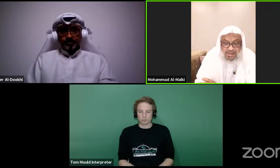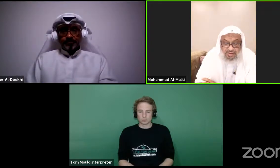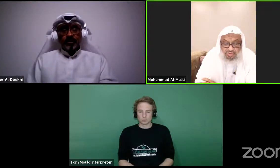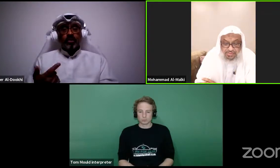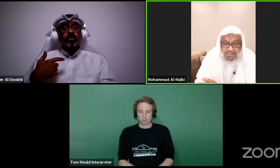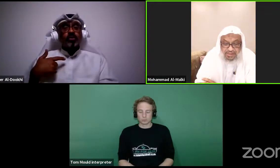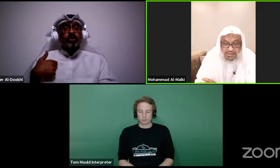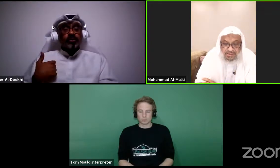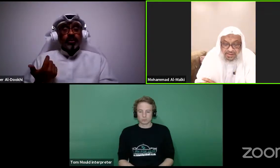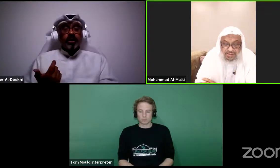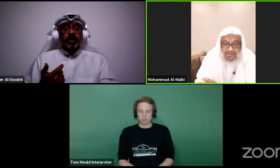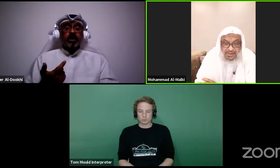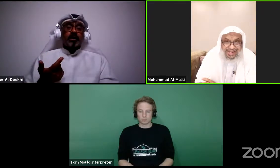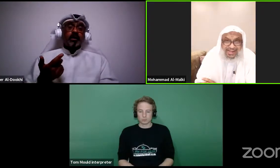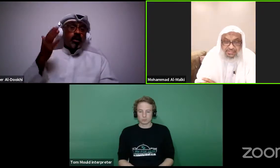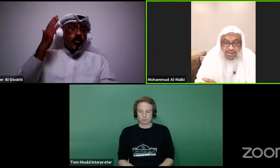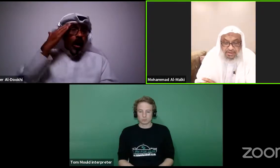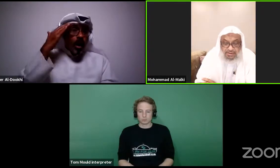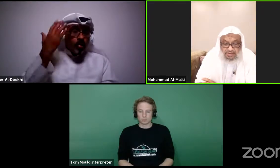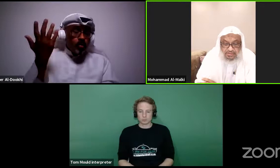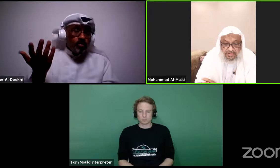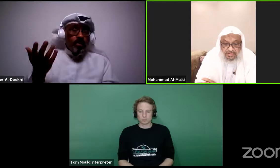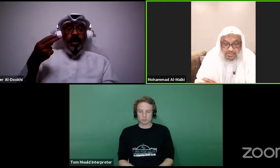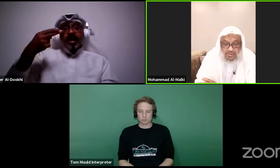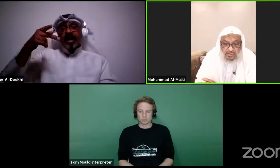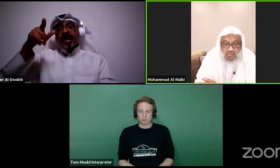كتسميتهم للمعلوم علما،